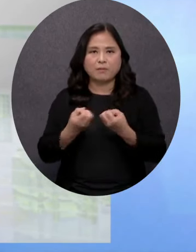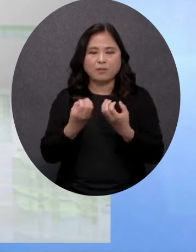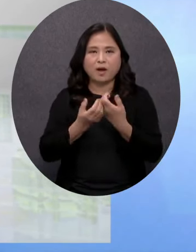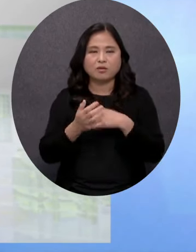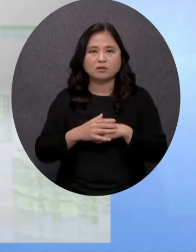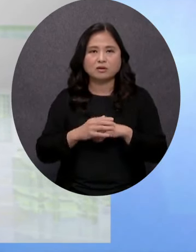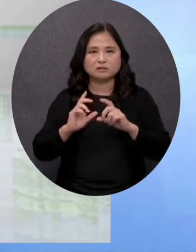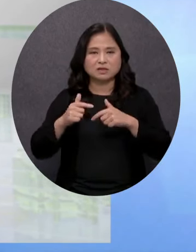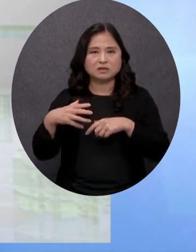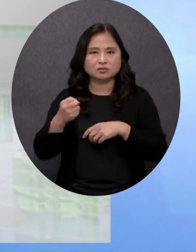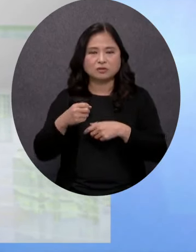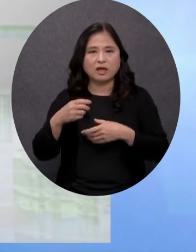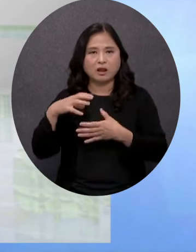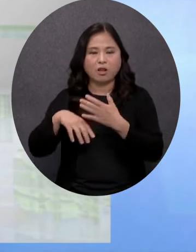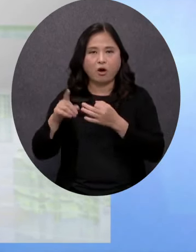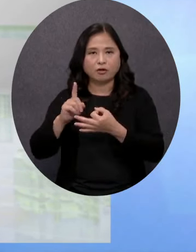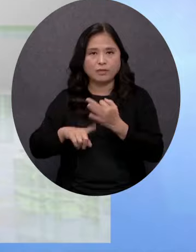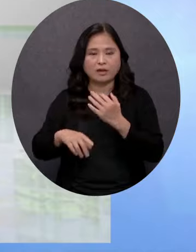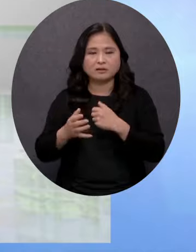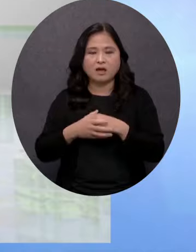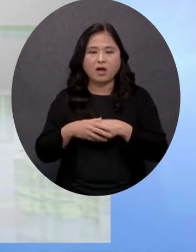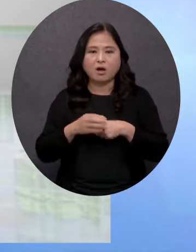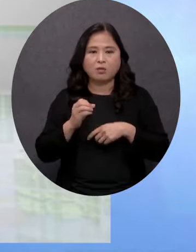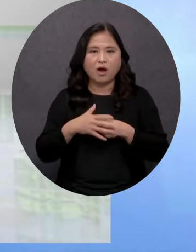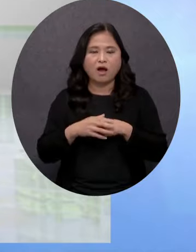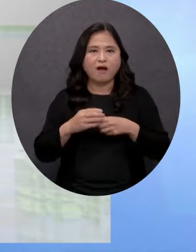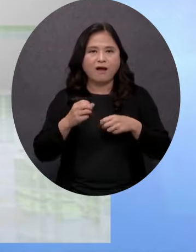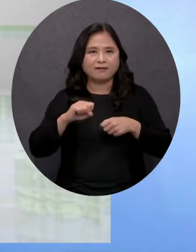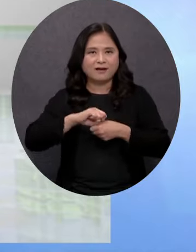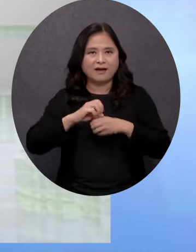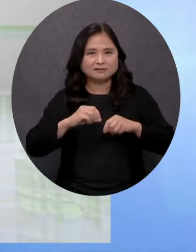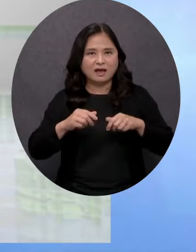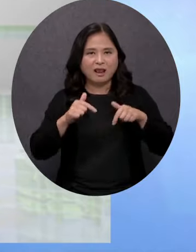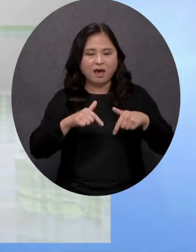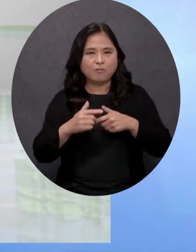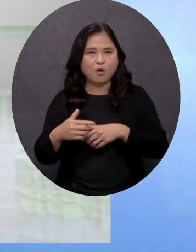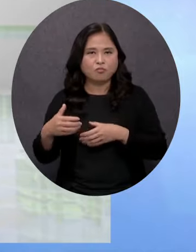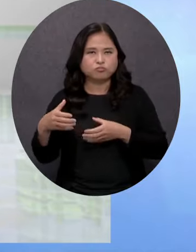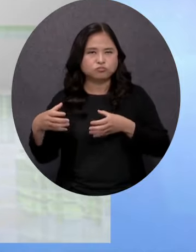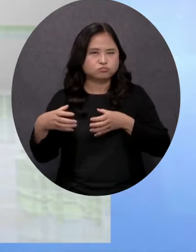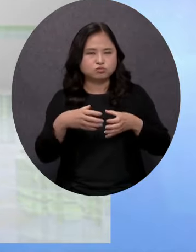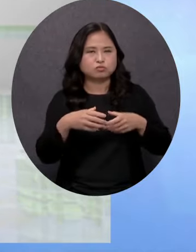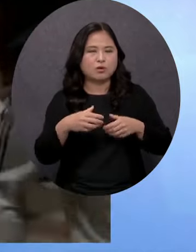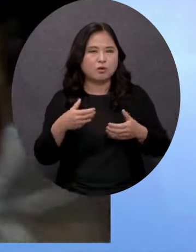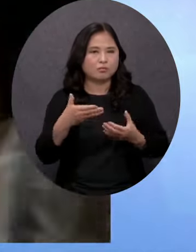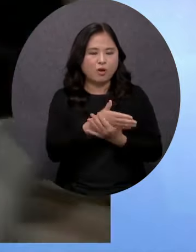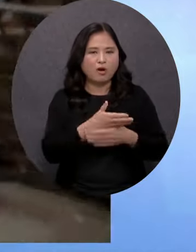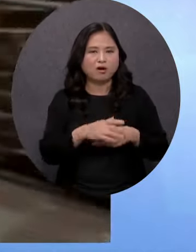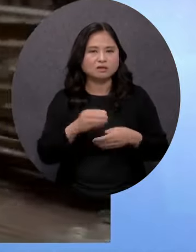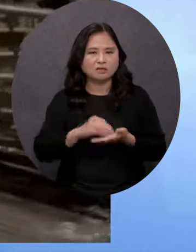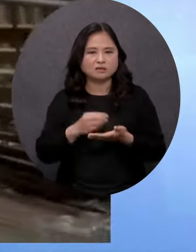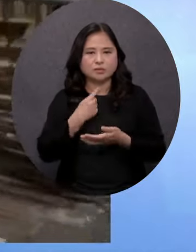内塔尼亚胡表明，进攻加沙南部拉法市的行动是势在必行。